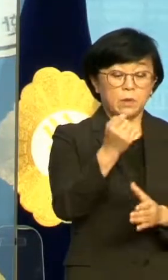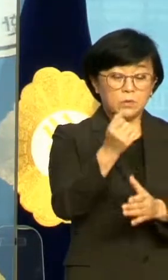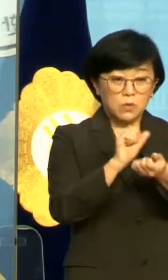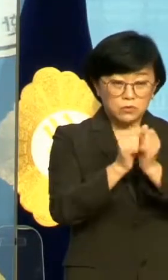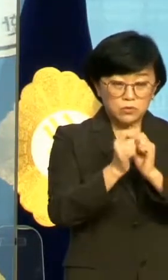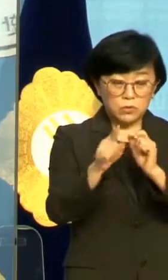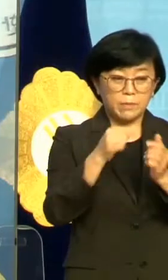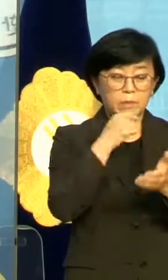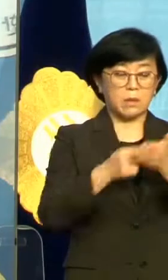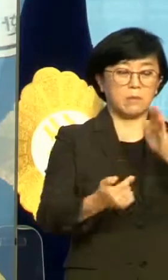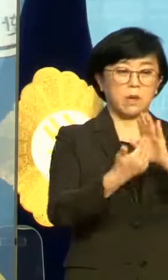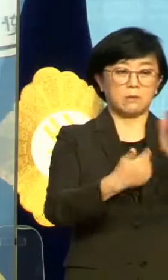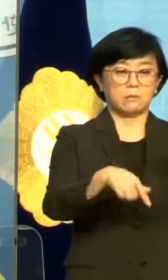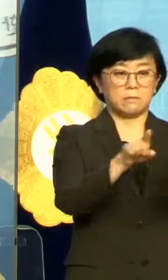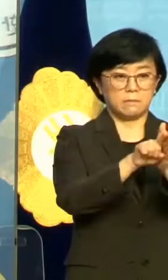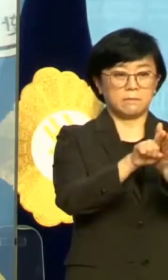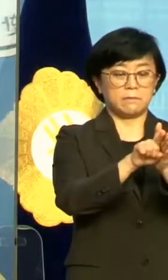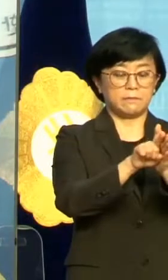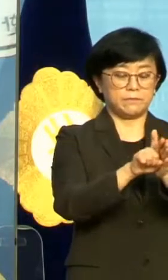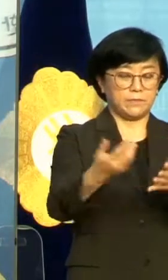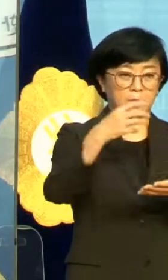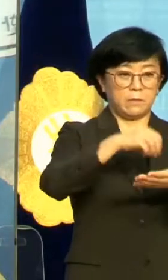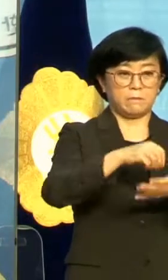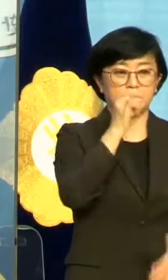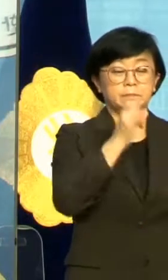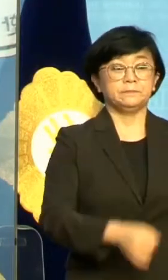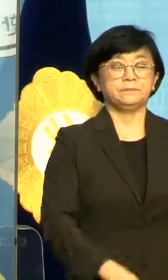피해를 근본적으로 받기 위한 내용도 담았습니다